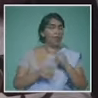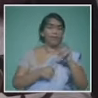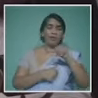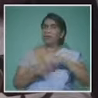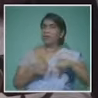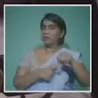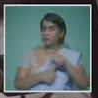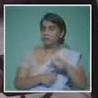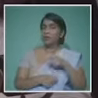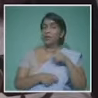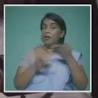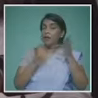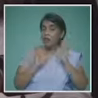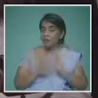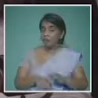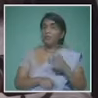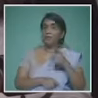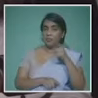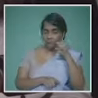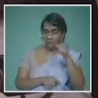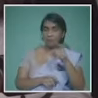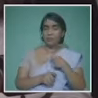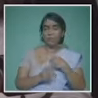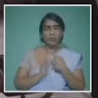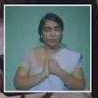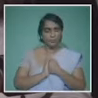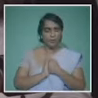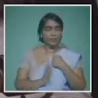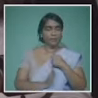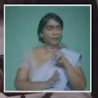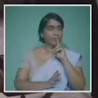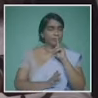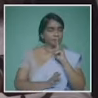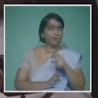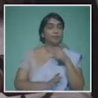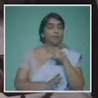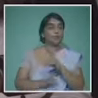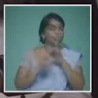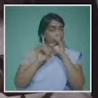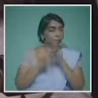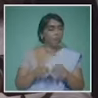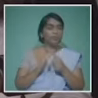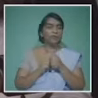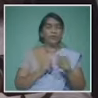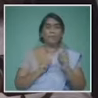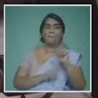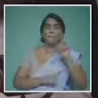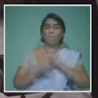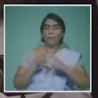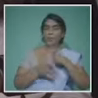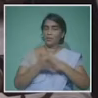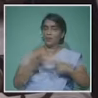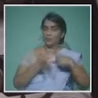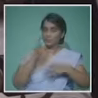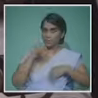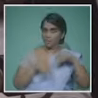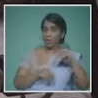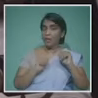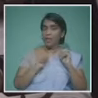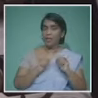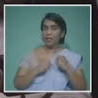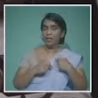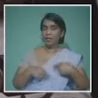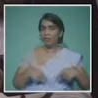වලට. අන්තිමන මම තමුන්නාන්සේට ඉතාමත් ගෞරවයෙන් කියනවා මේකම කරන්න හදයි පාර්ලිමේන්තු මැතිවරණ. ඇයි